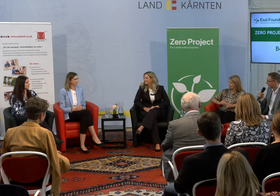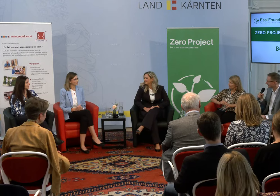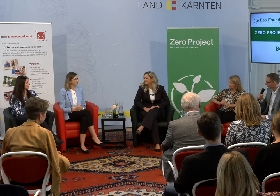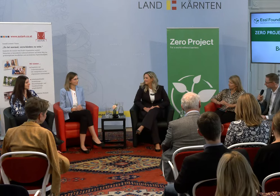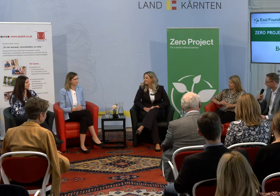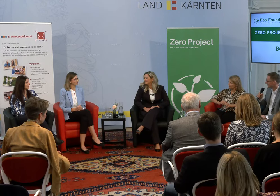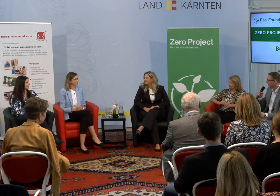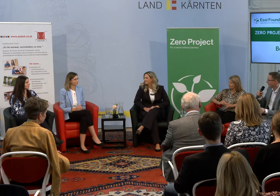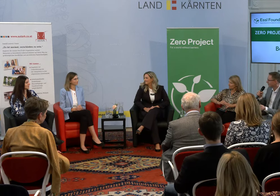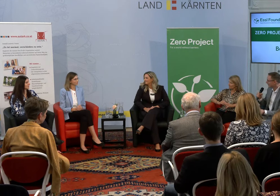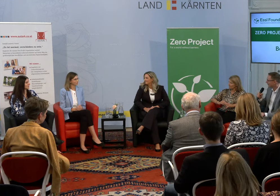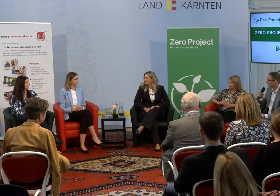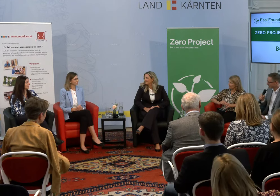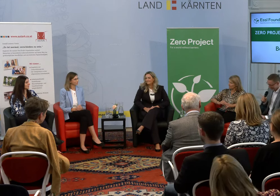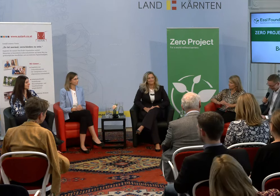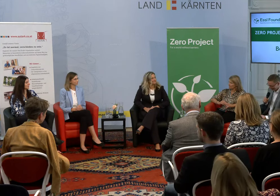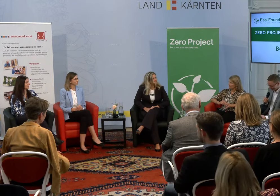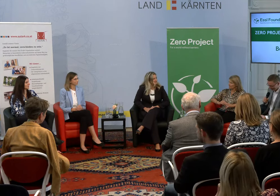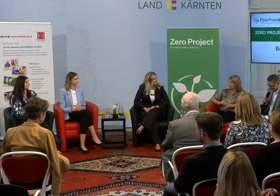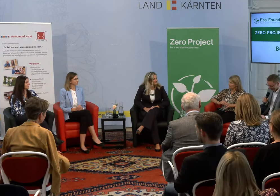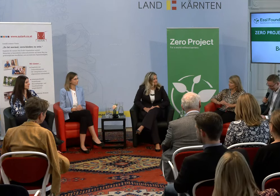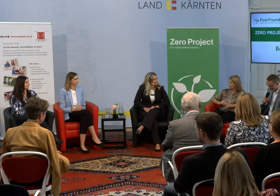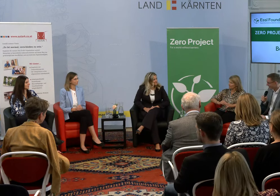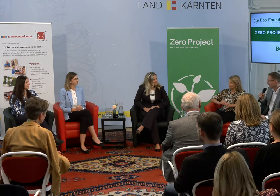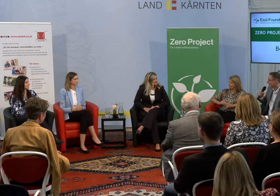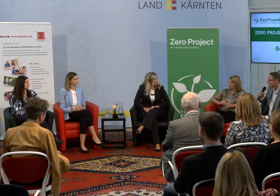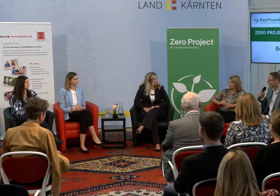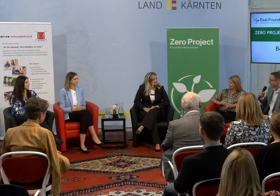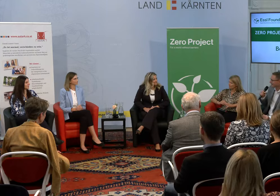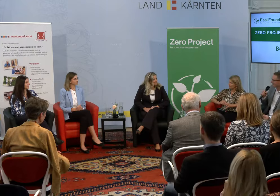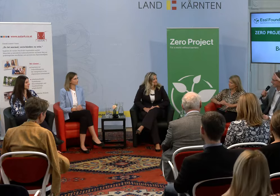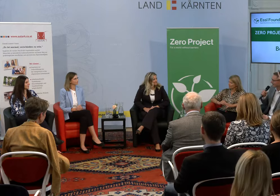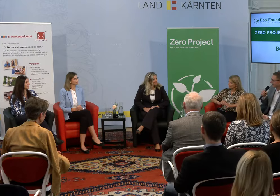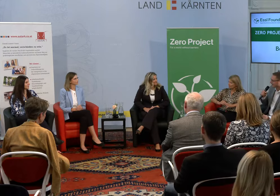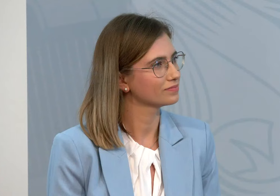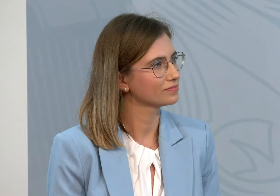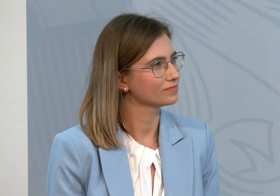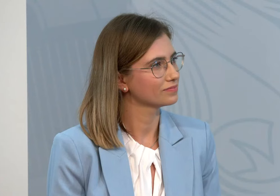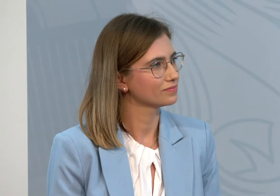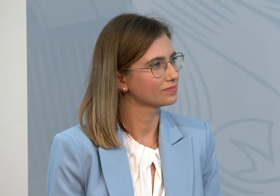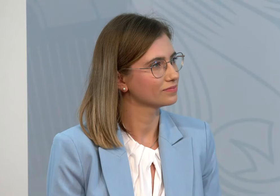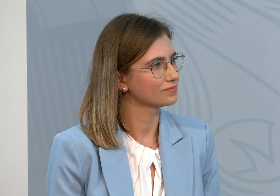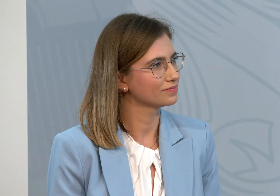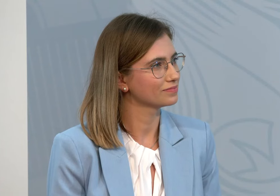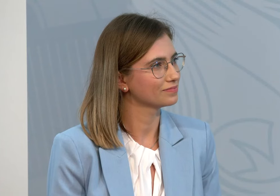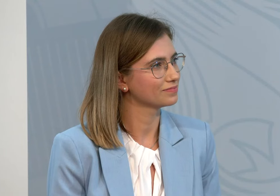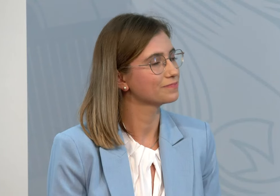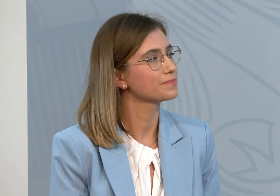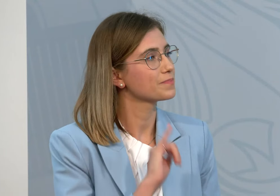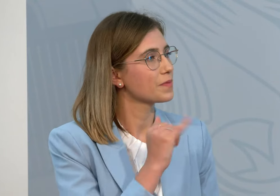die Kommunikation mit den Kolleginnen, mit den Kollegen? Welche Erfahrungen haben Sie da gemacht?